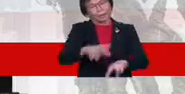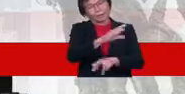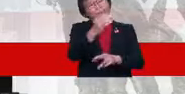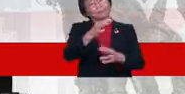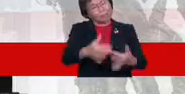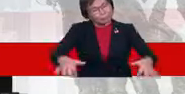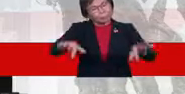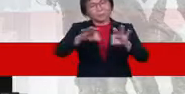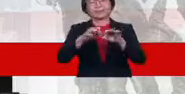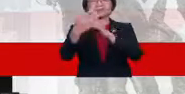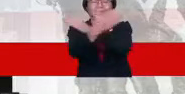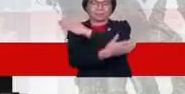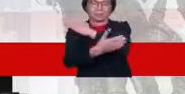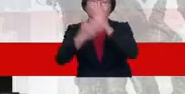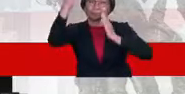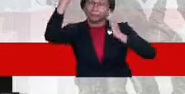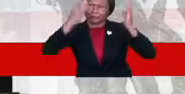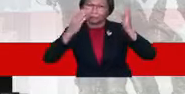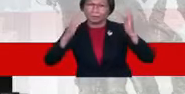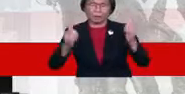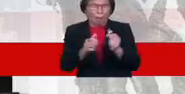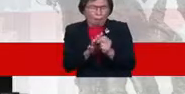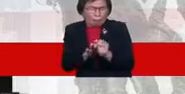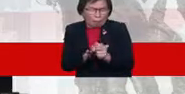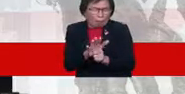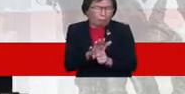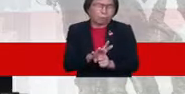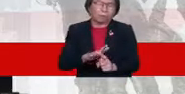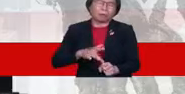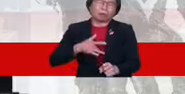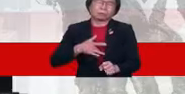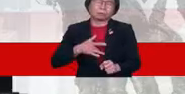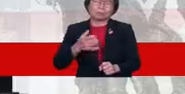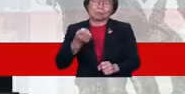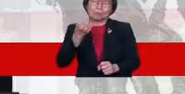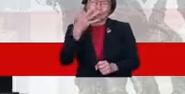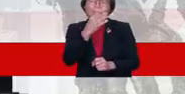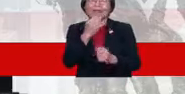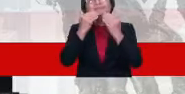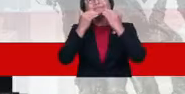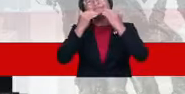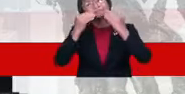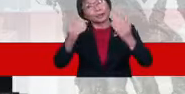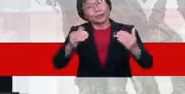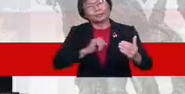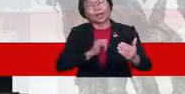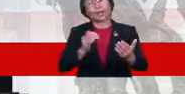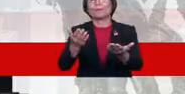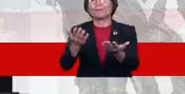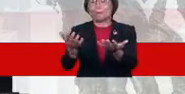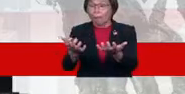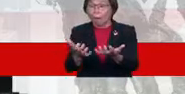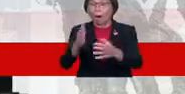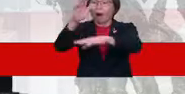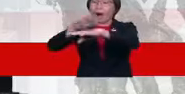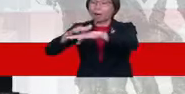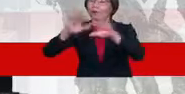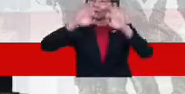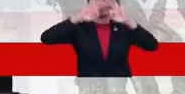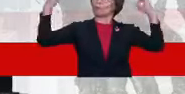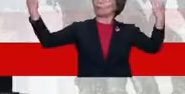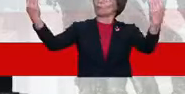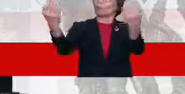negara dengan penuh race Insaf dan bersyukur Saya ingin mengajak keluarga